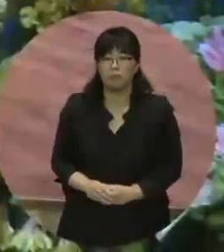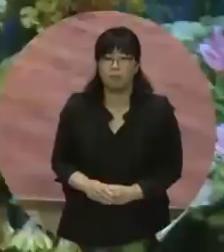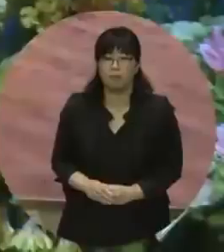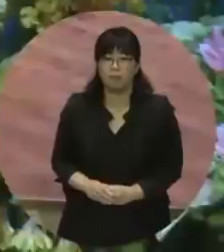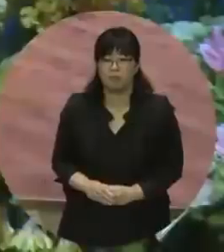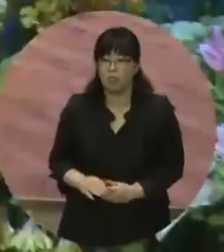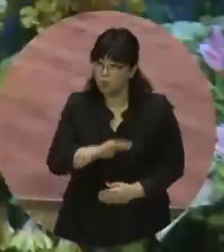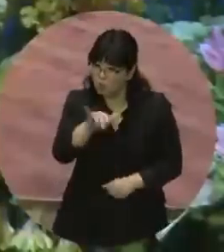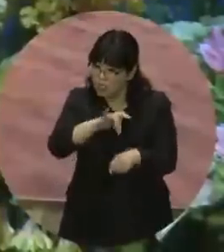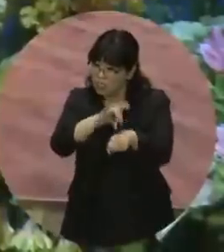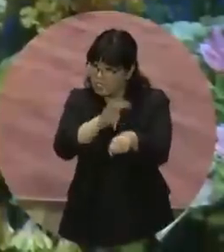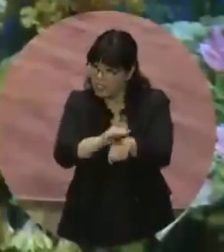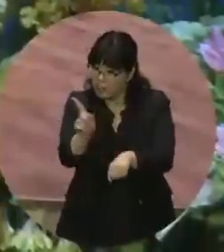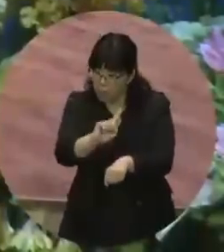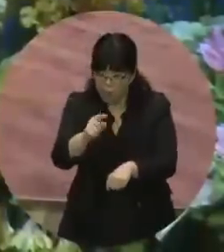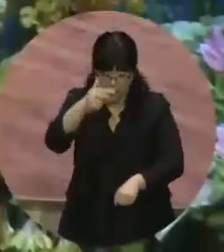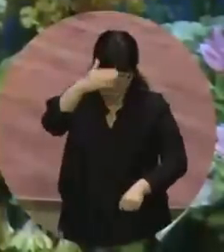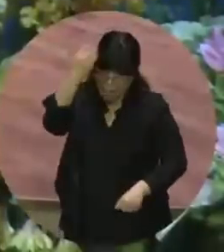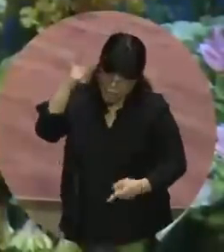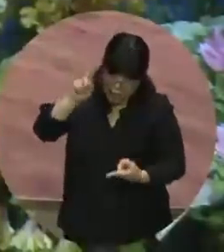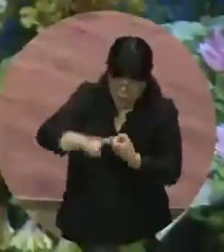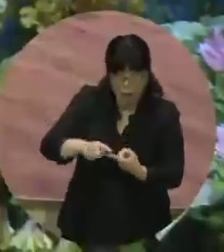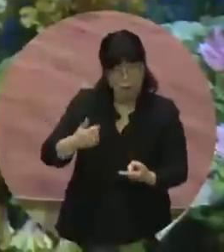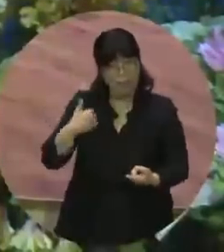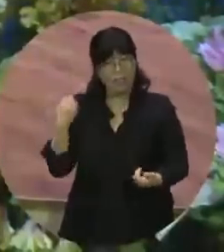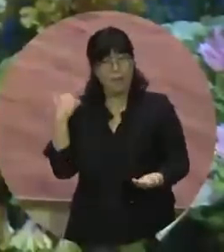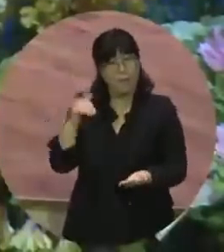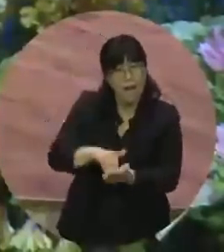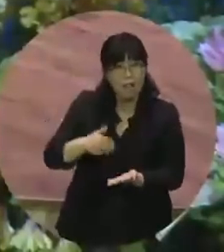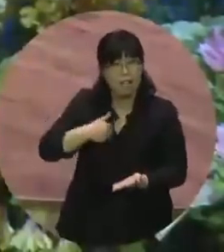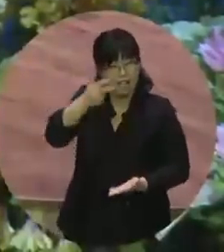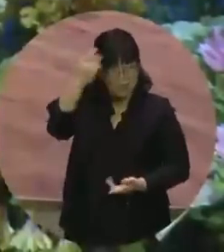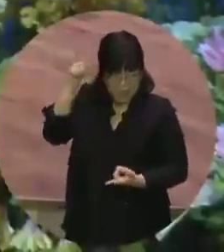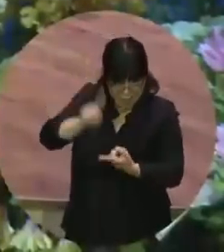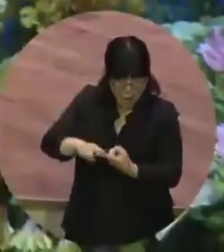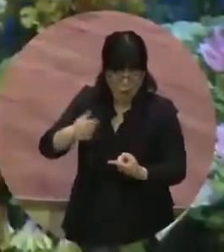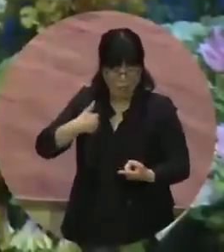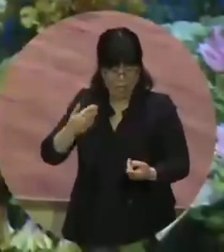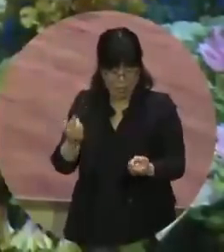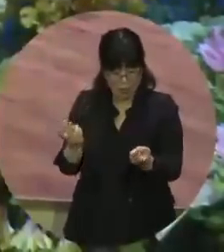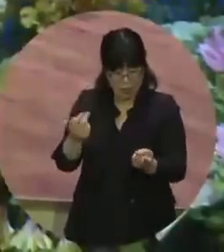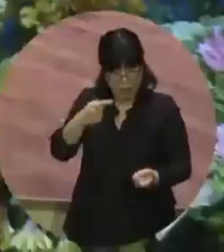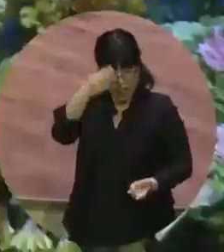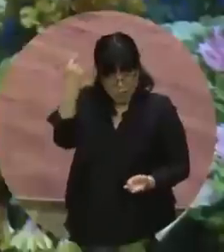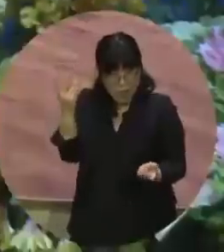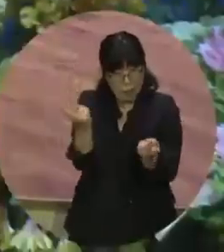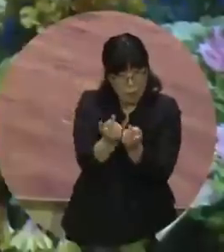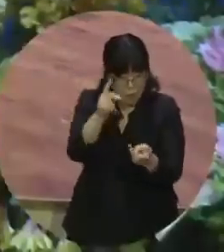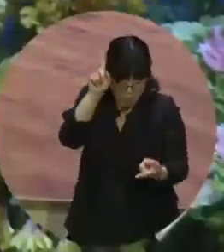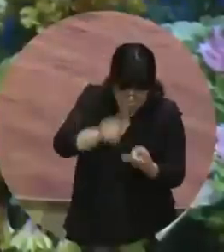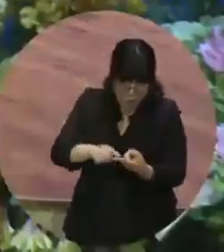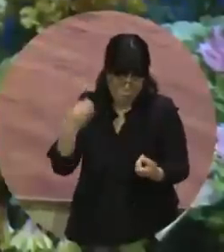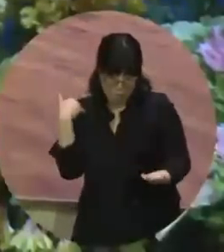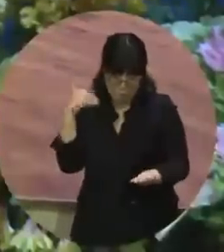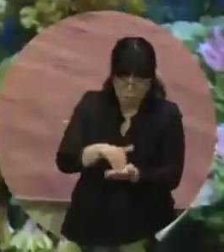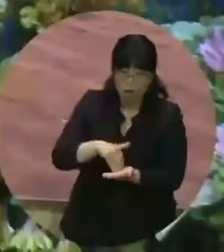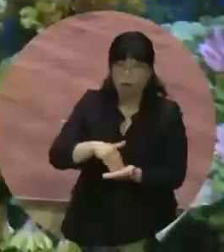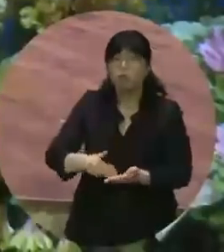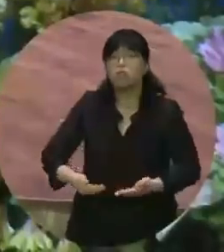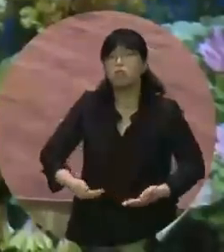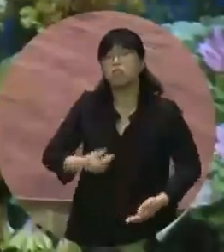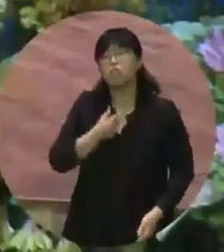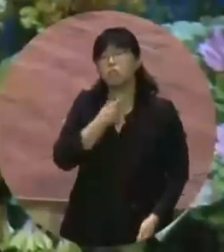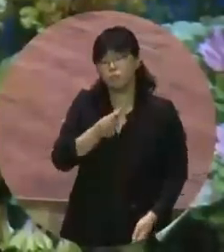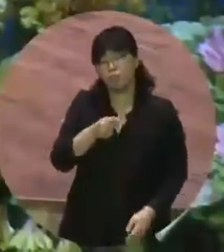있어요. 옛틀로 돌아가자는 습관. 옛틀로 자꾸 돌아가요. 복음이 이끄는 가정은요,